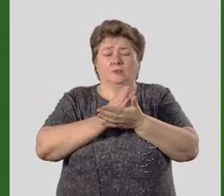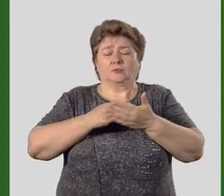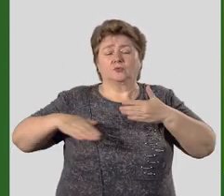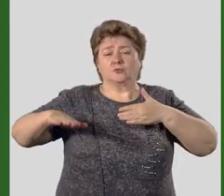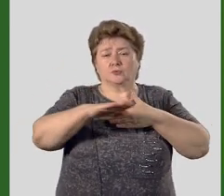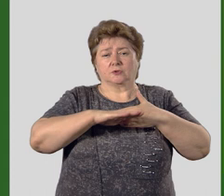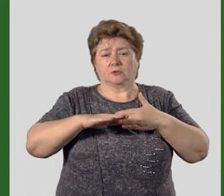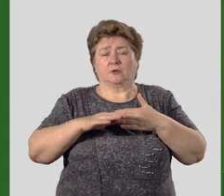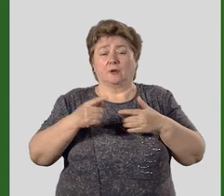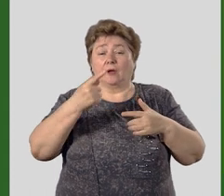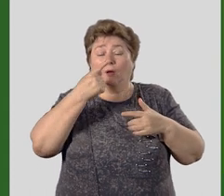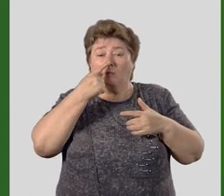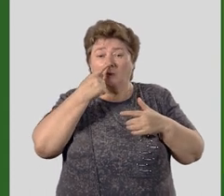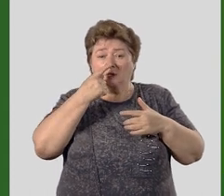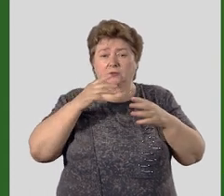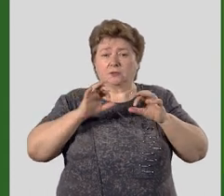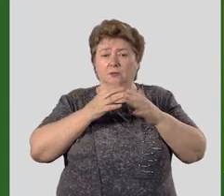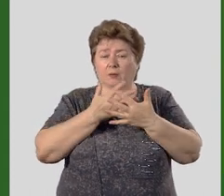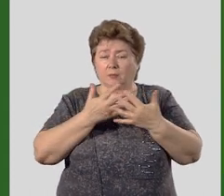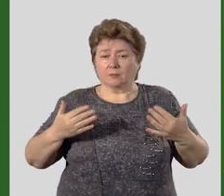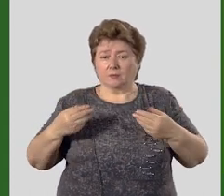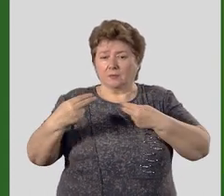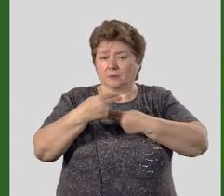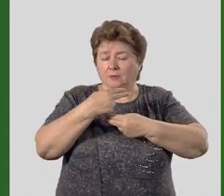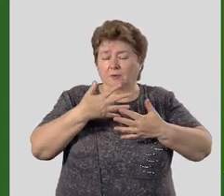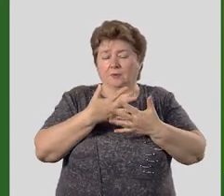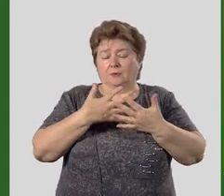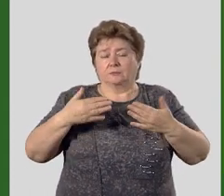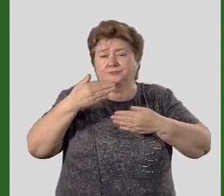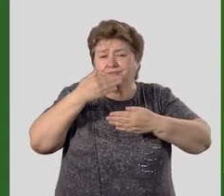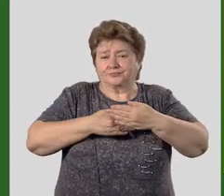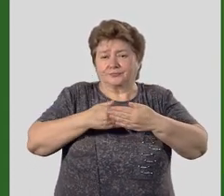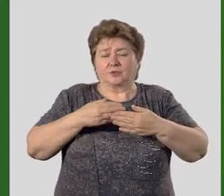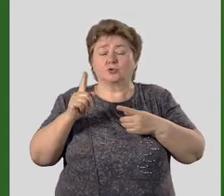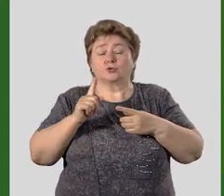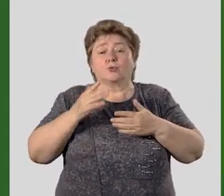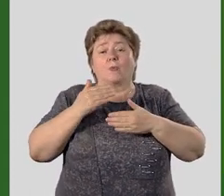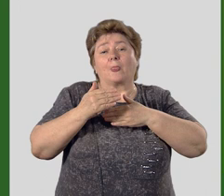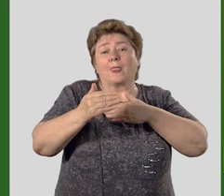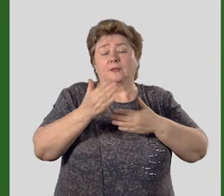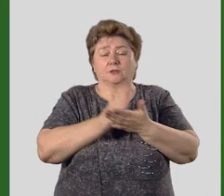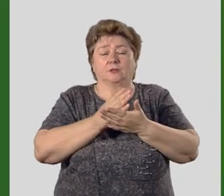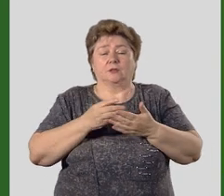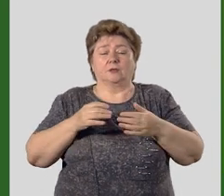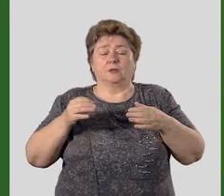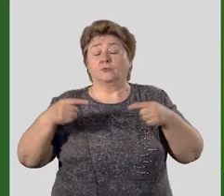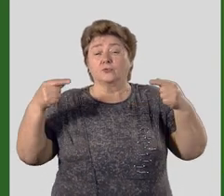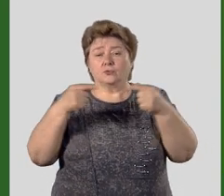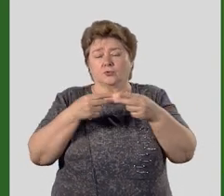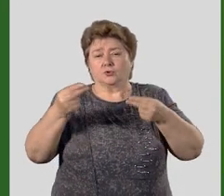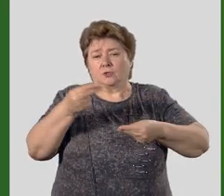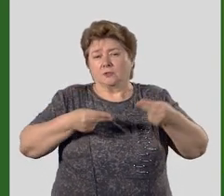участок. Ближние предметы заслоняют те, что находятся дальше. Они дают